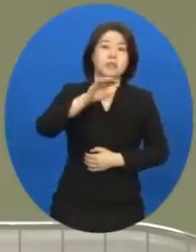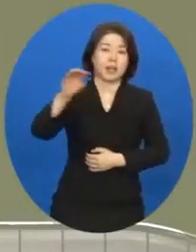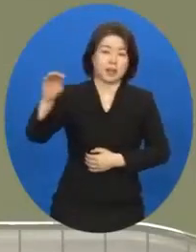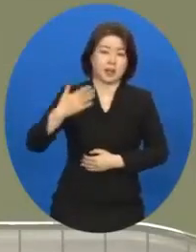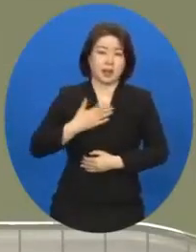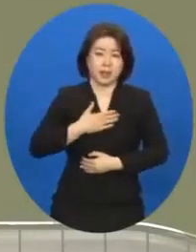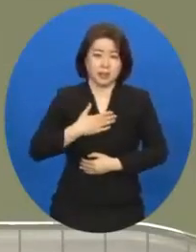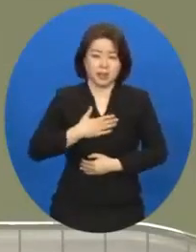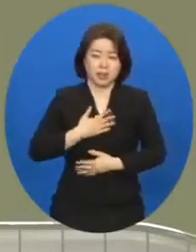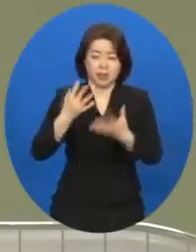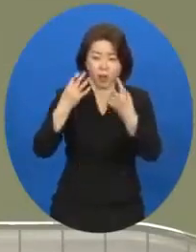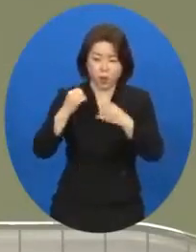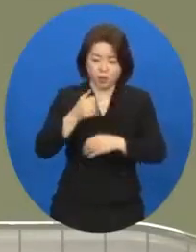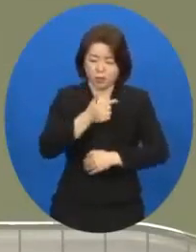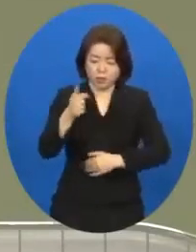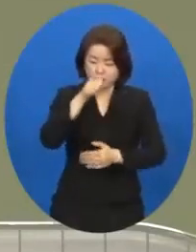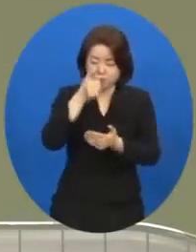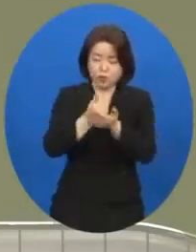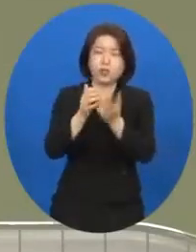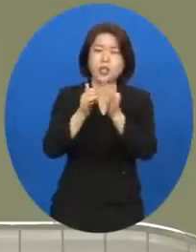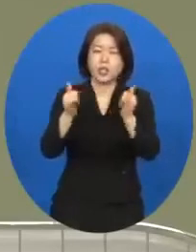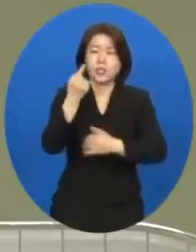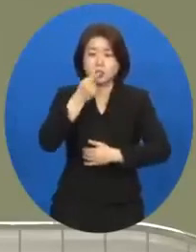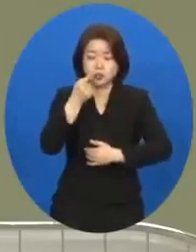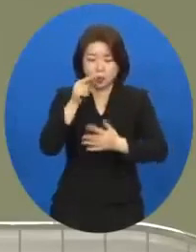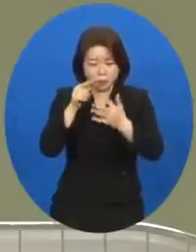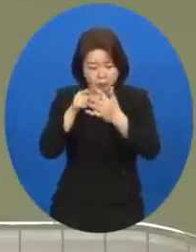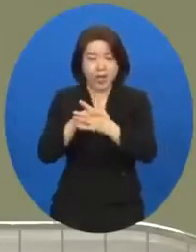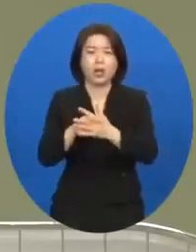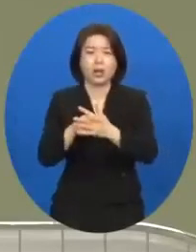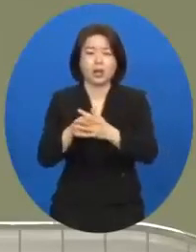내가 얼마나 큰 죄인인 줄 알았습니다.